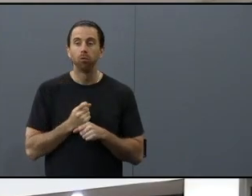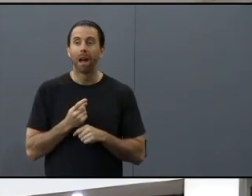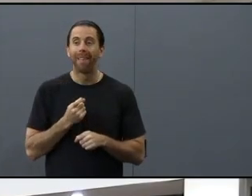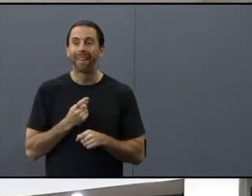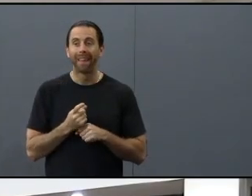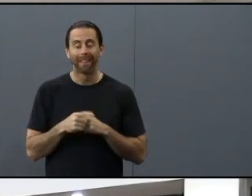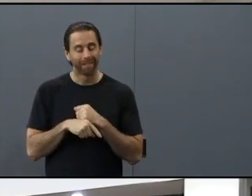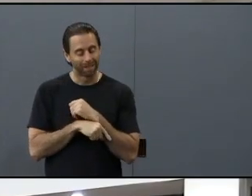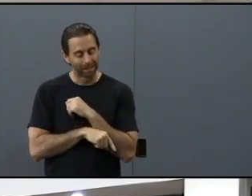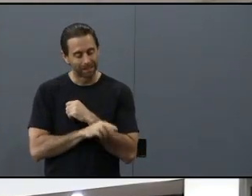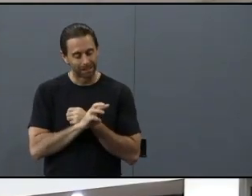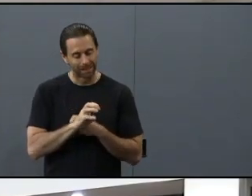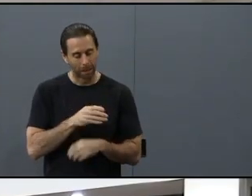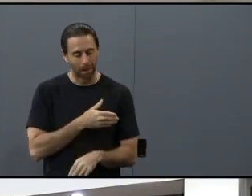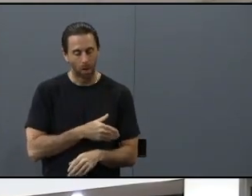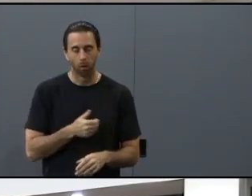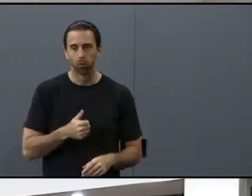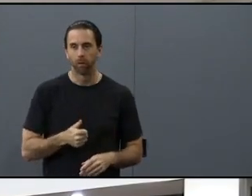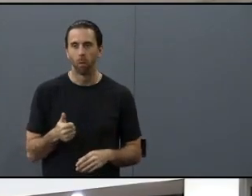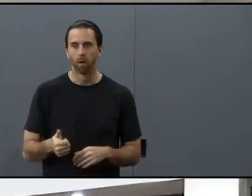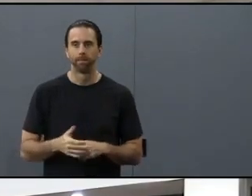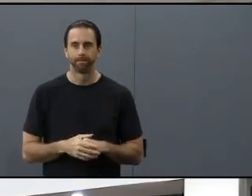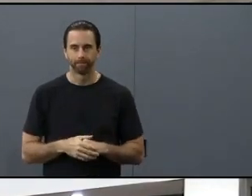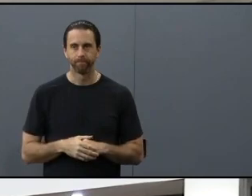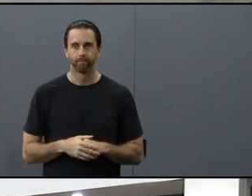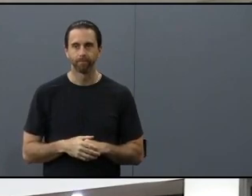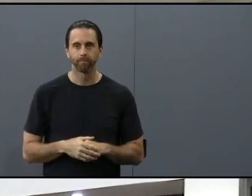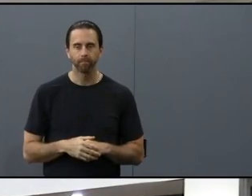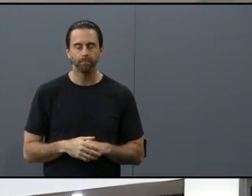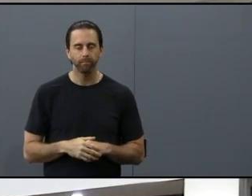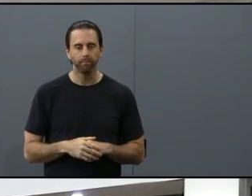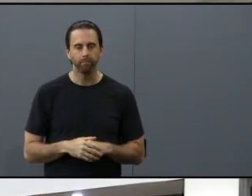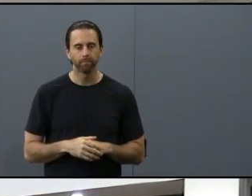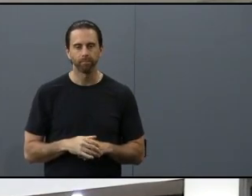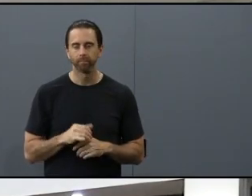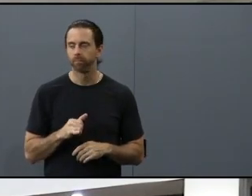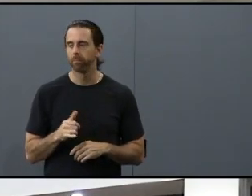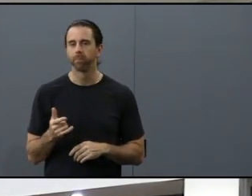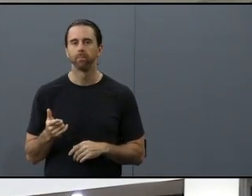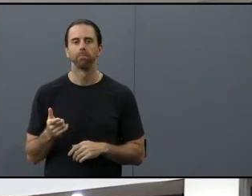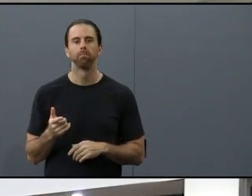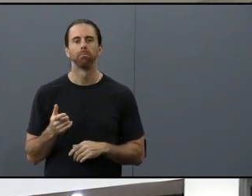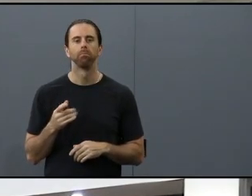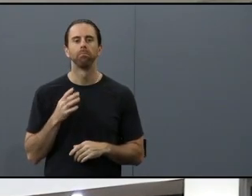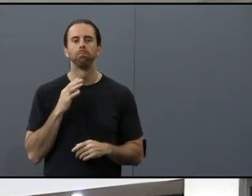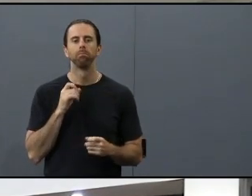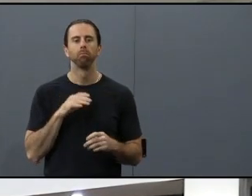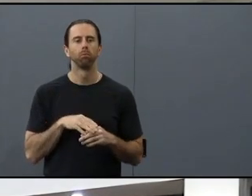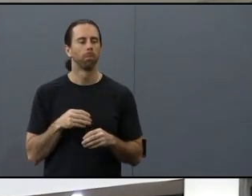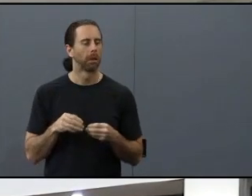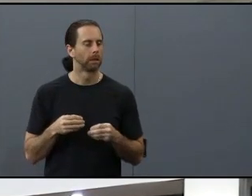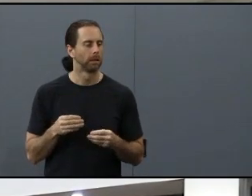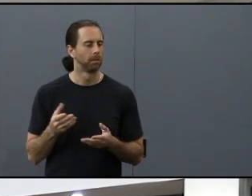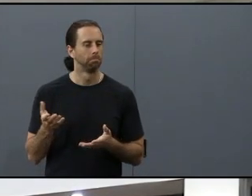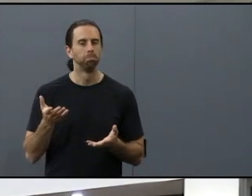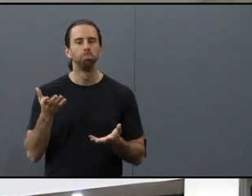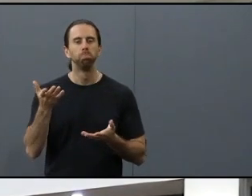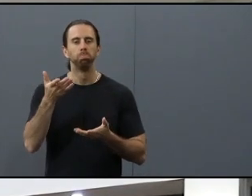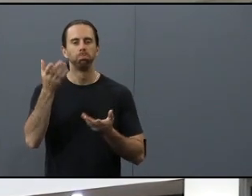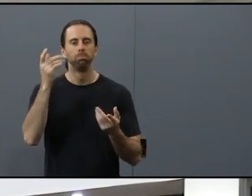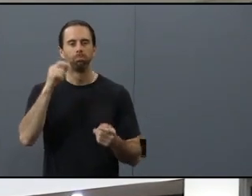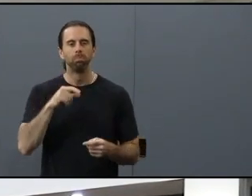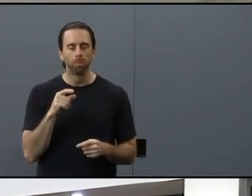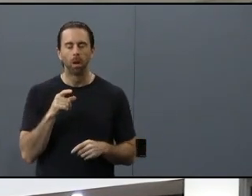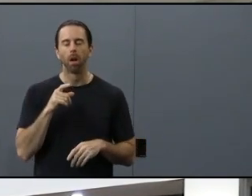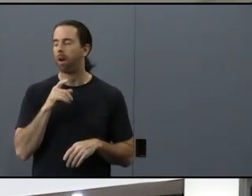600 millions ah ben c'est bien ça c'est fin mais c'est en plastique fait que faites attention avec l'arrosage euh